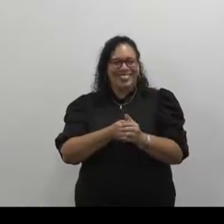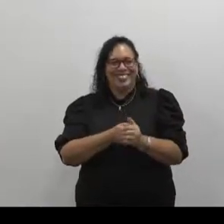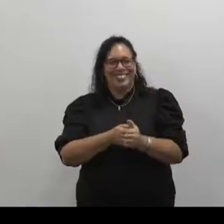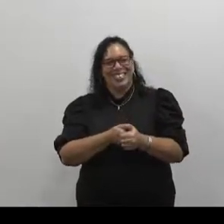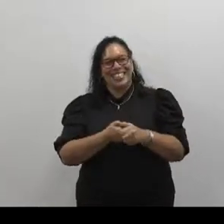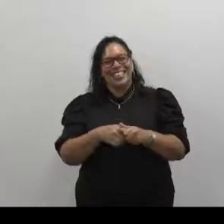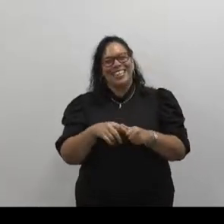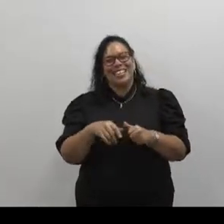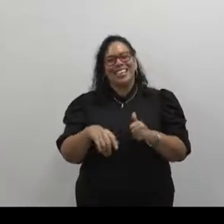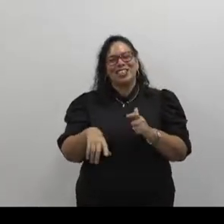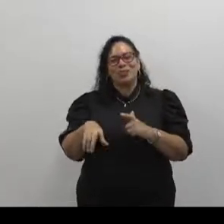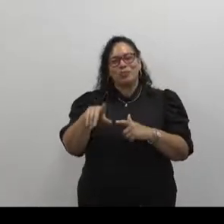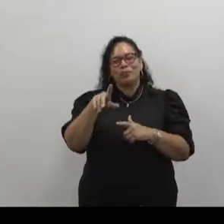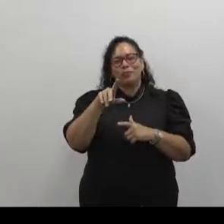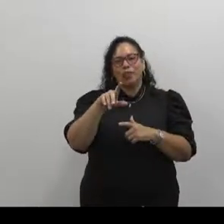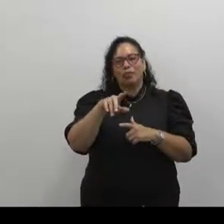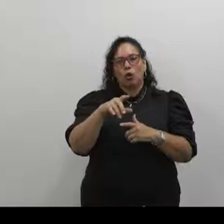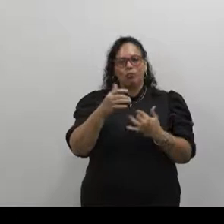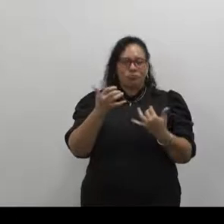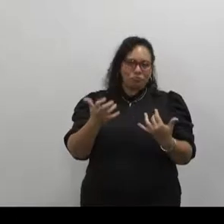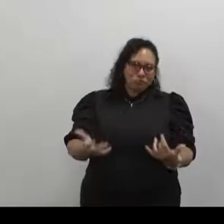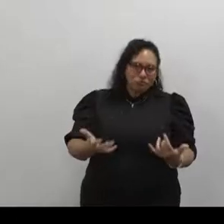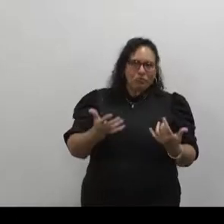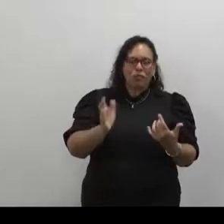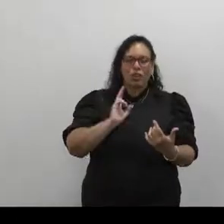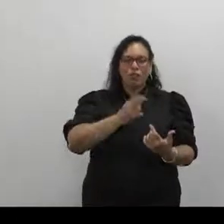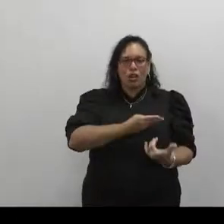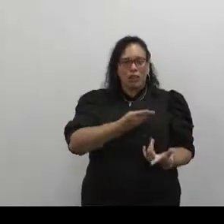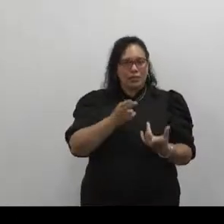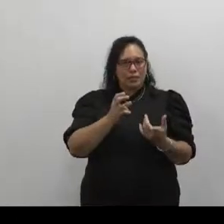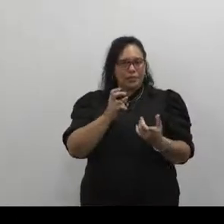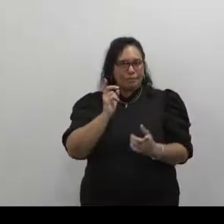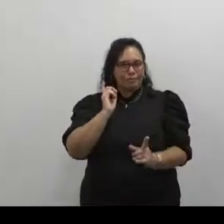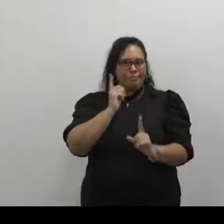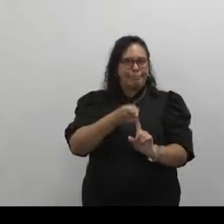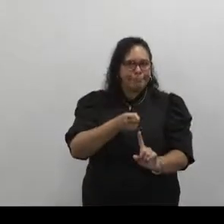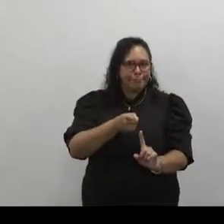tế hai bằng hai chi cùng rung để kết cu chọn sang song nè